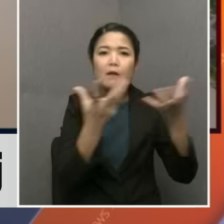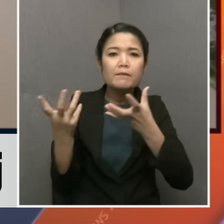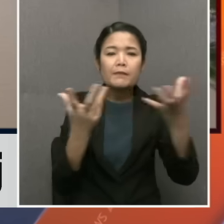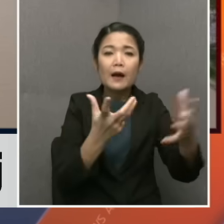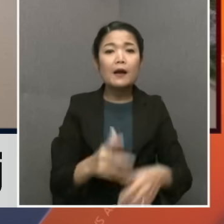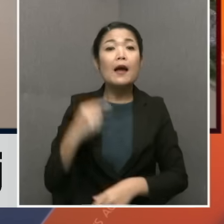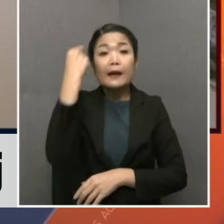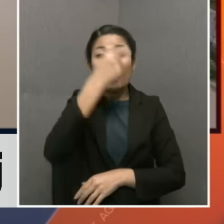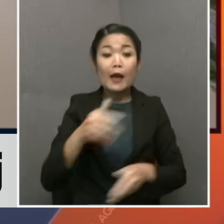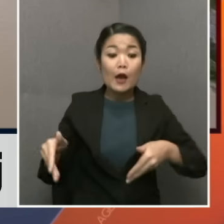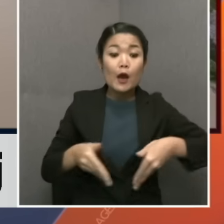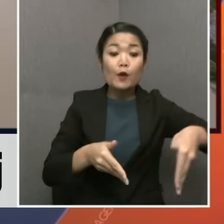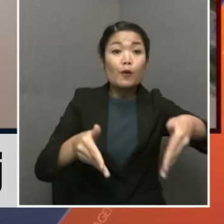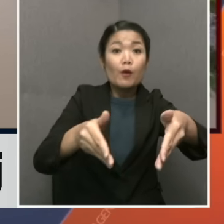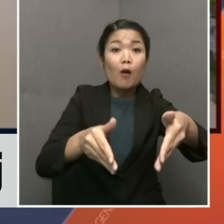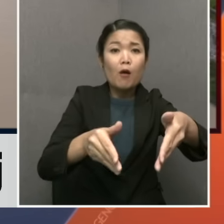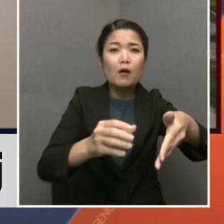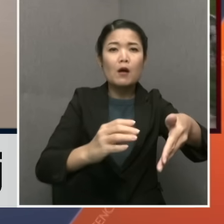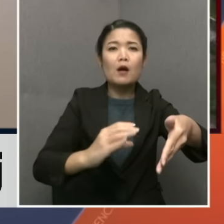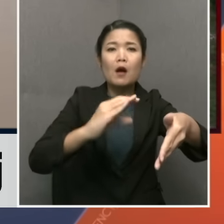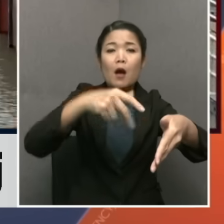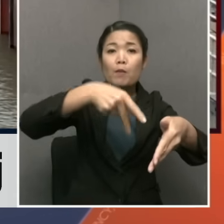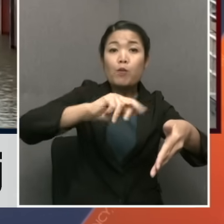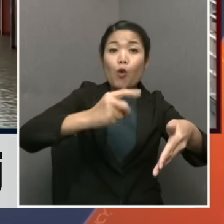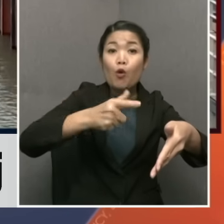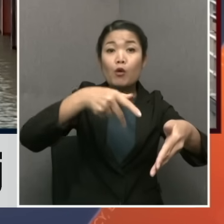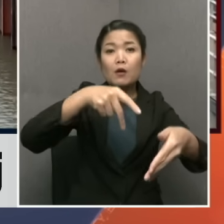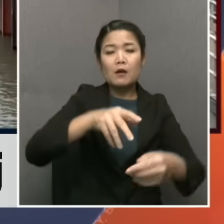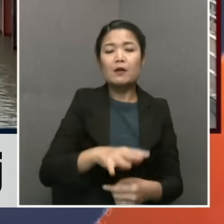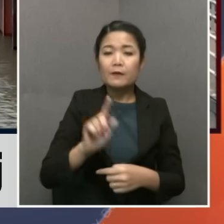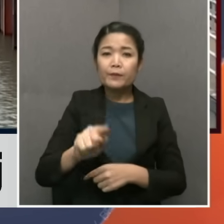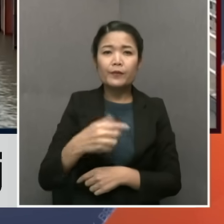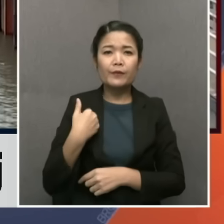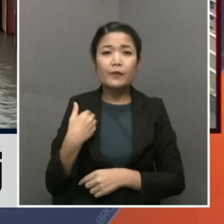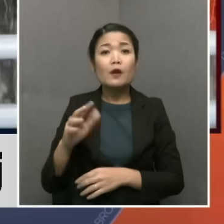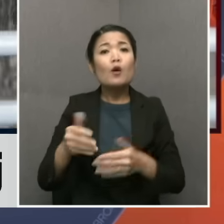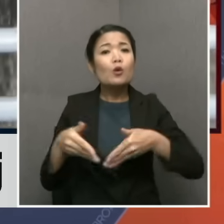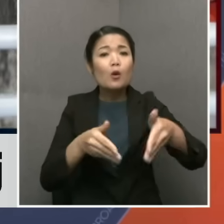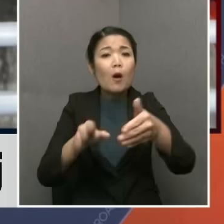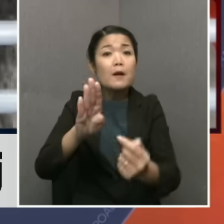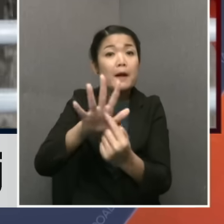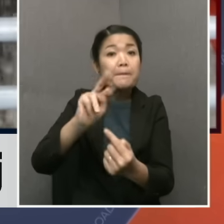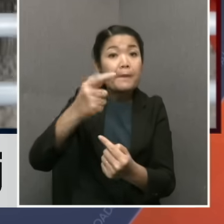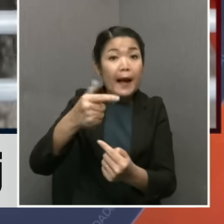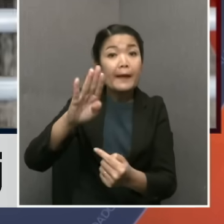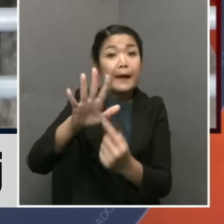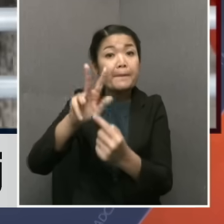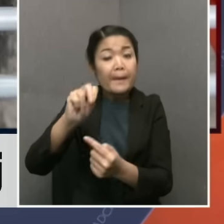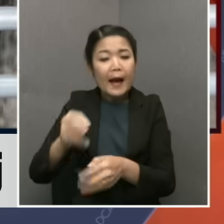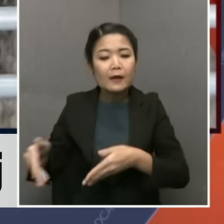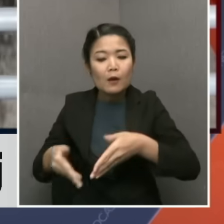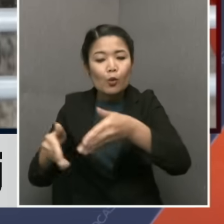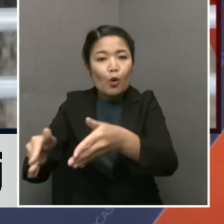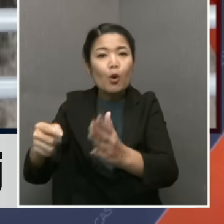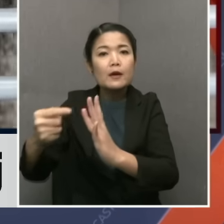คลองผงเผงคลองบางบาลนะฮะอยู่แถวตั้งแต่ผงเผงบางบาลเสนาผักไห่เนี่ยครับก็เอ่อนอก